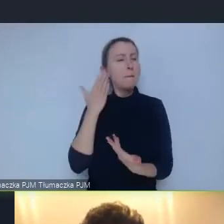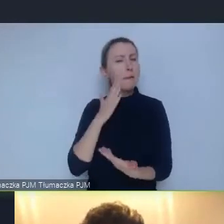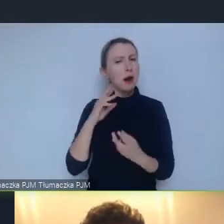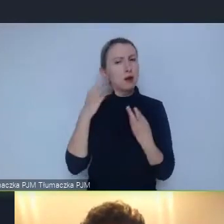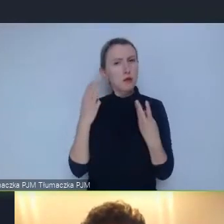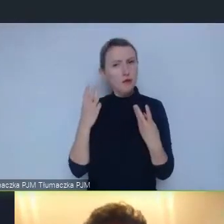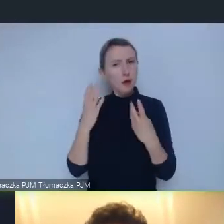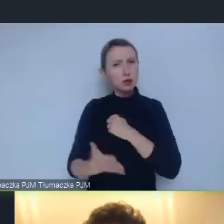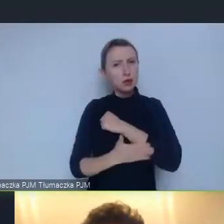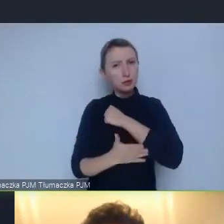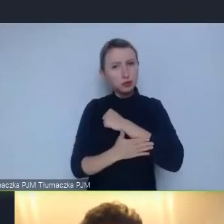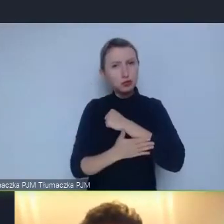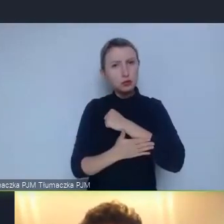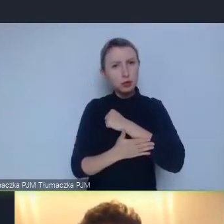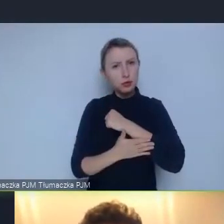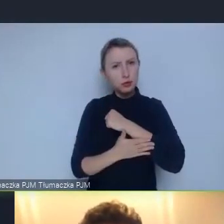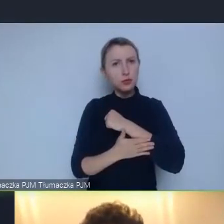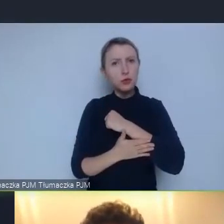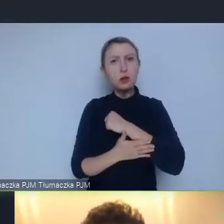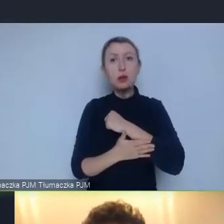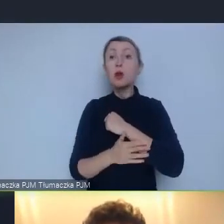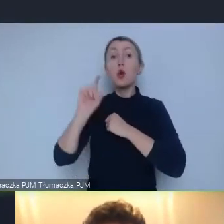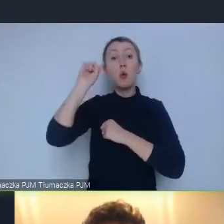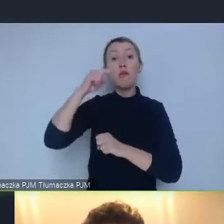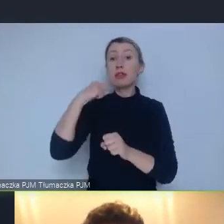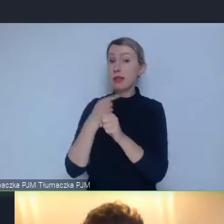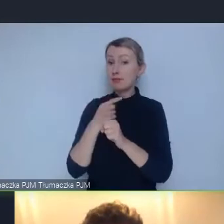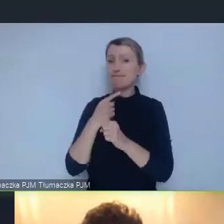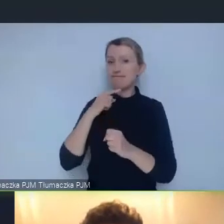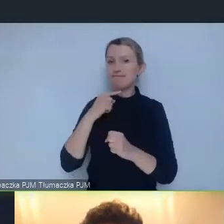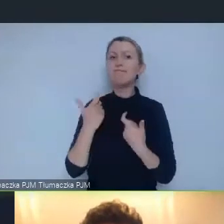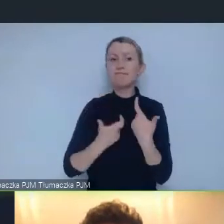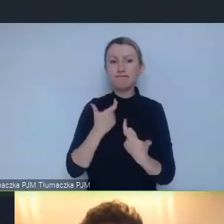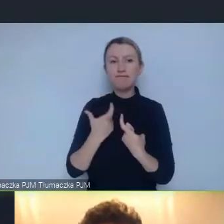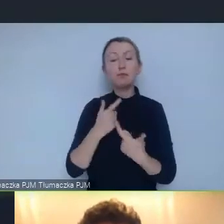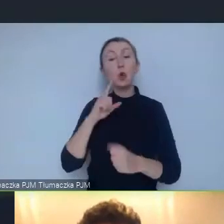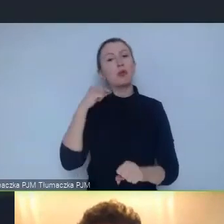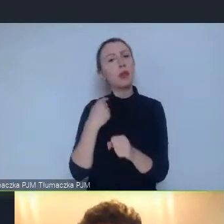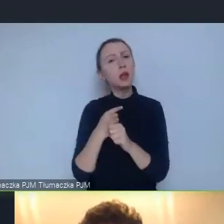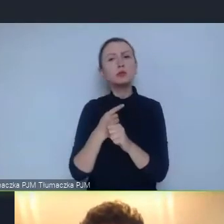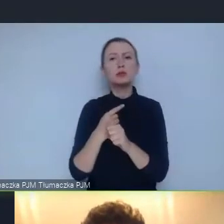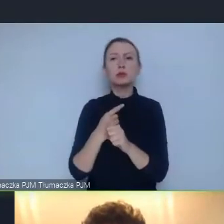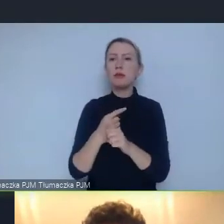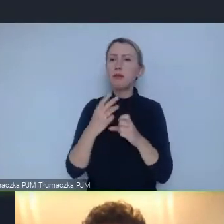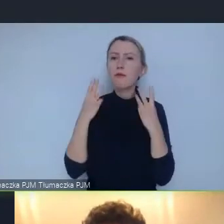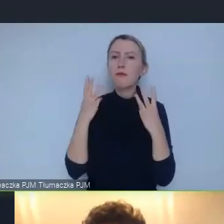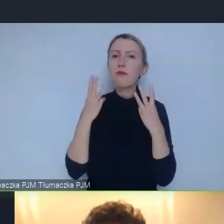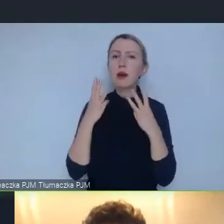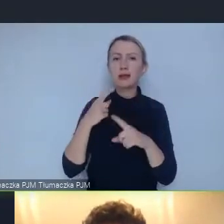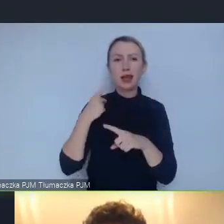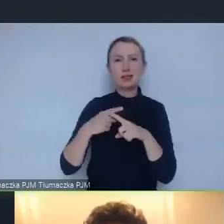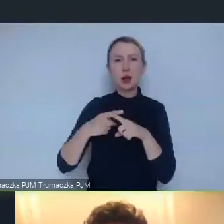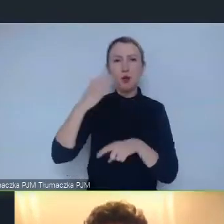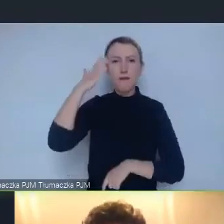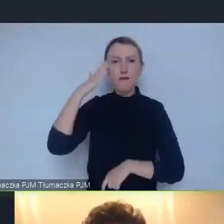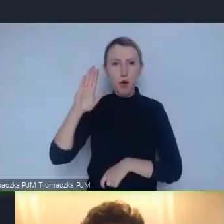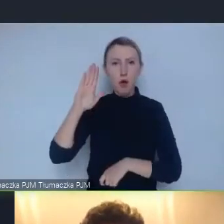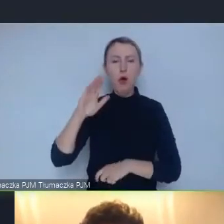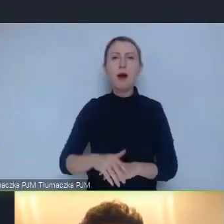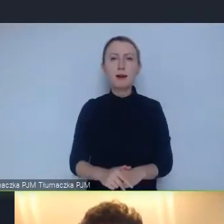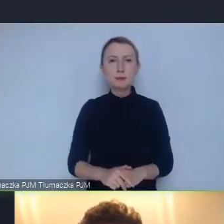ważną podstawą do podjęcia kluczowych decyzji, tak naprawdę decyzji przełomowych dla Stalowej Woli, takich,